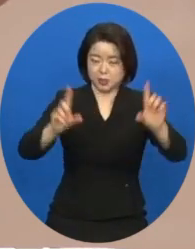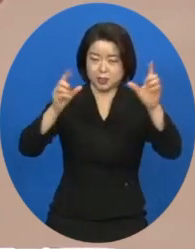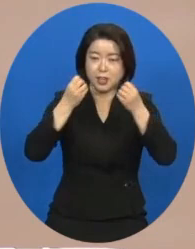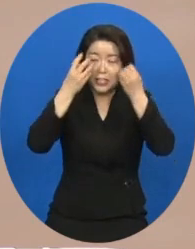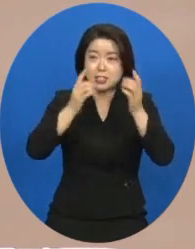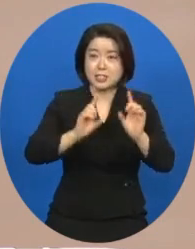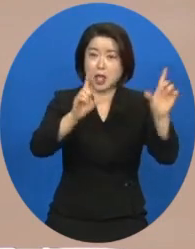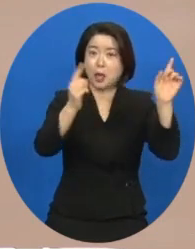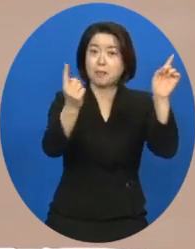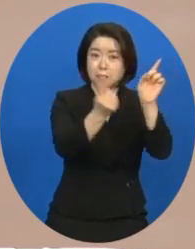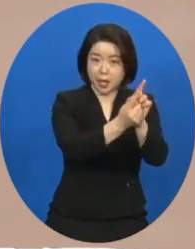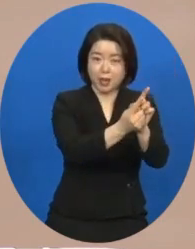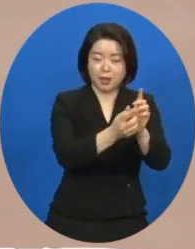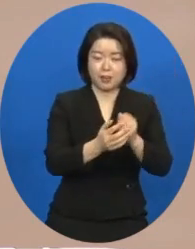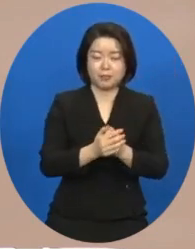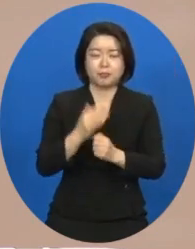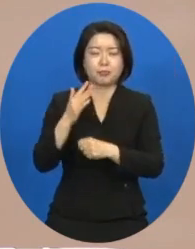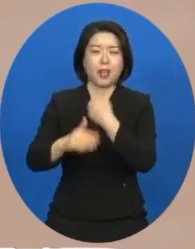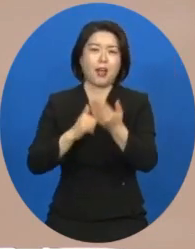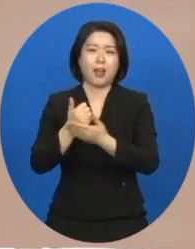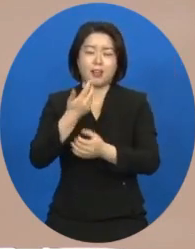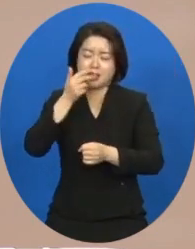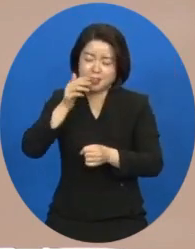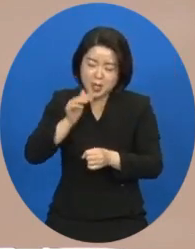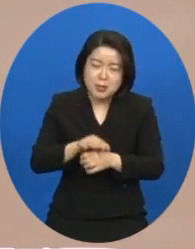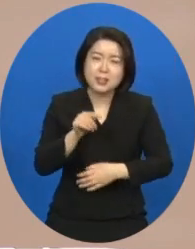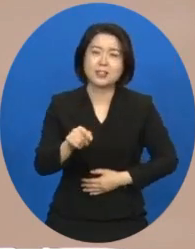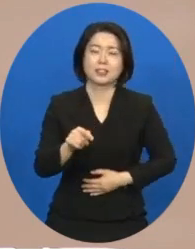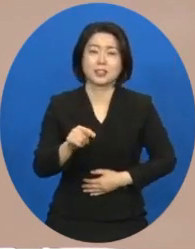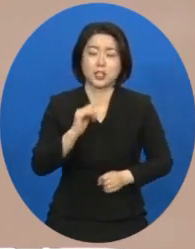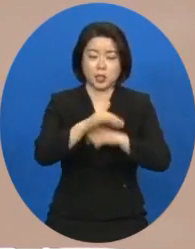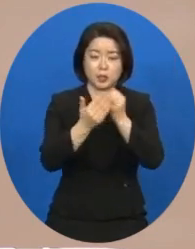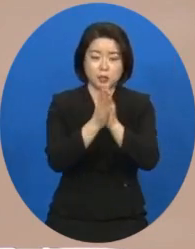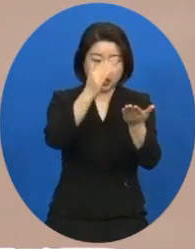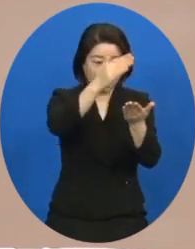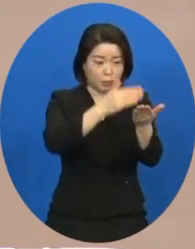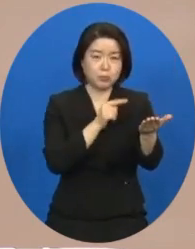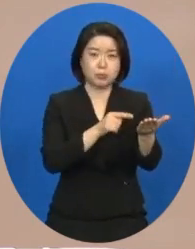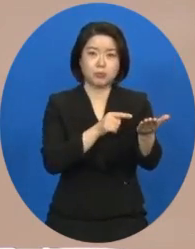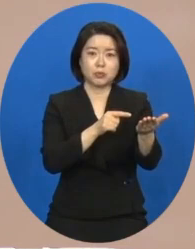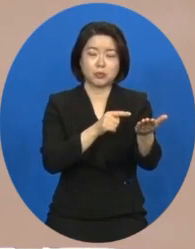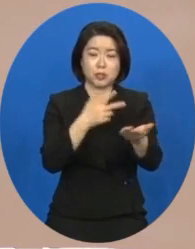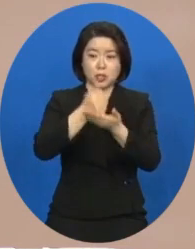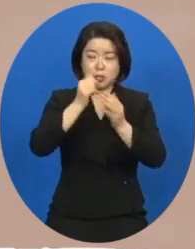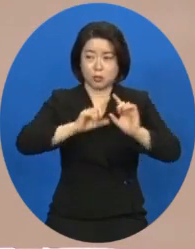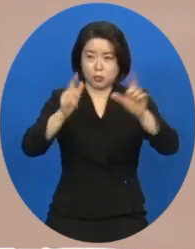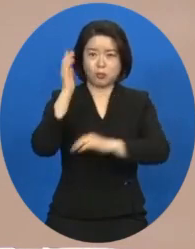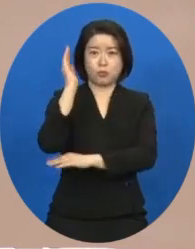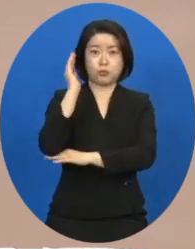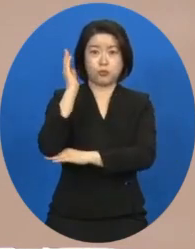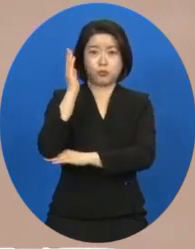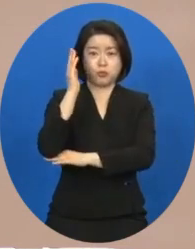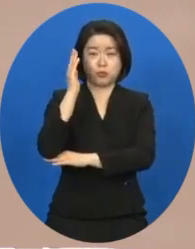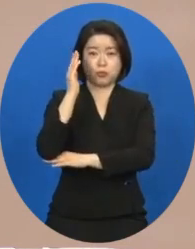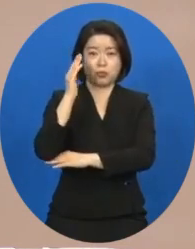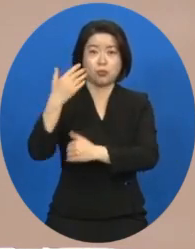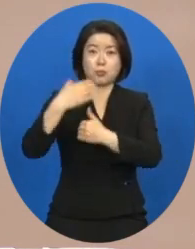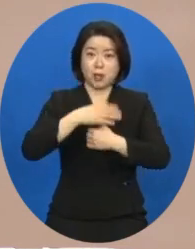맞아서 하나님께서 기가 막히게 이 본문으로 주일 설교를 하게 하셨어요.